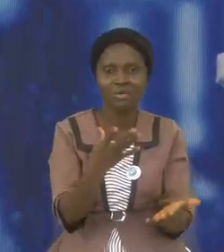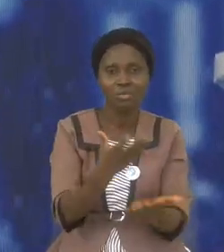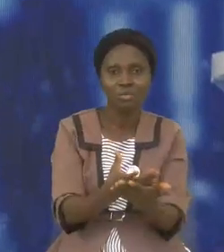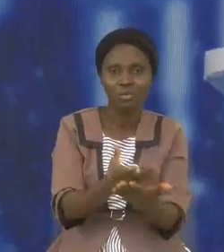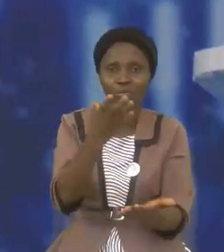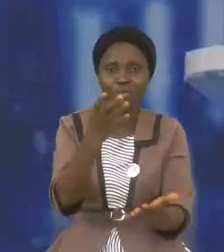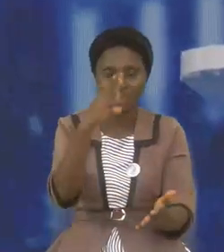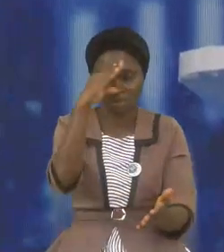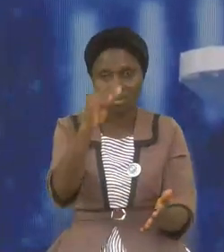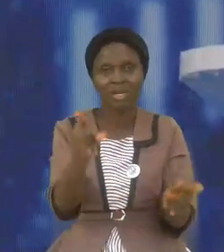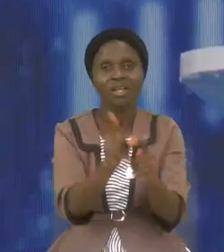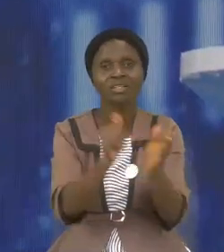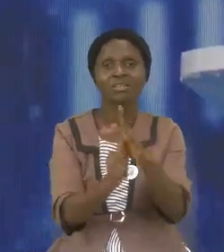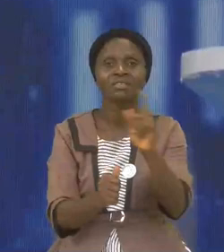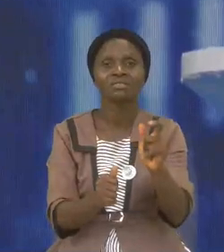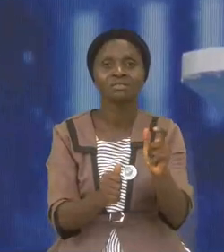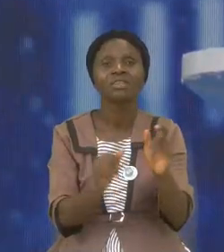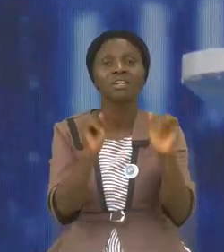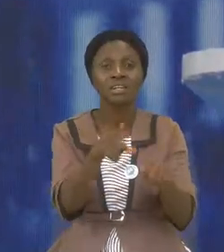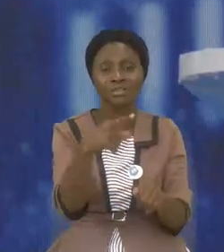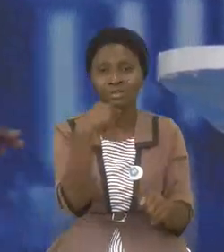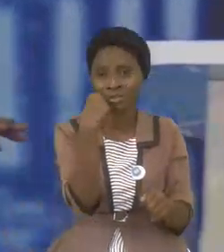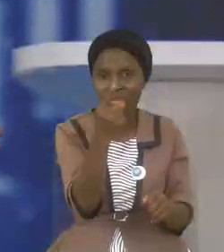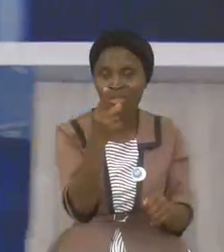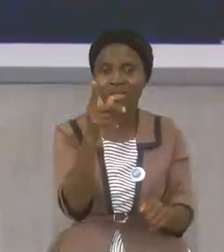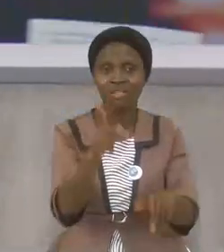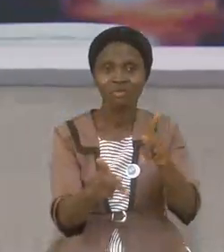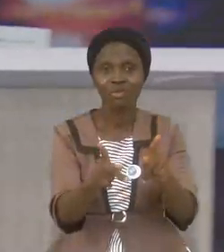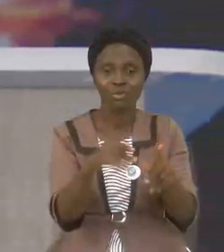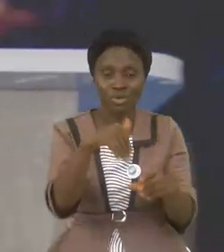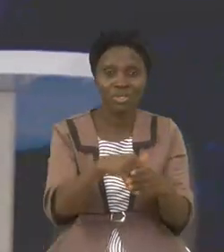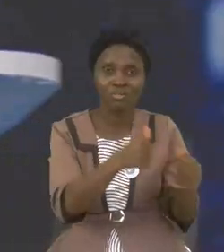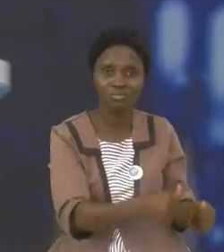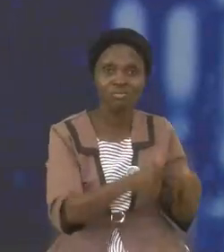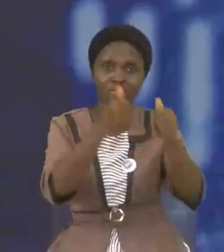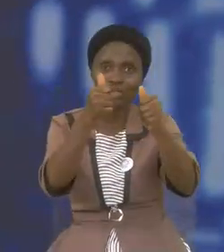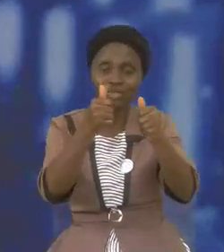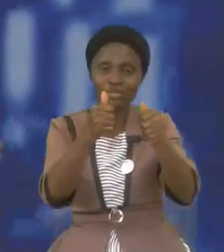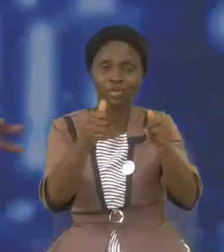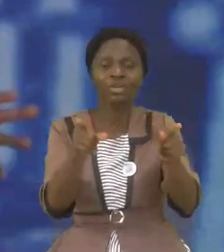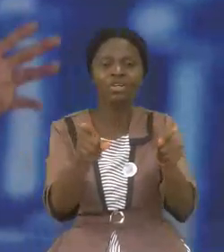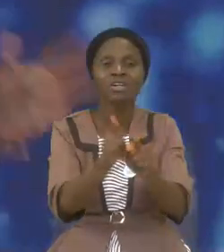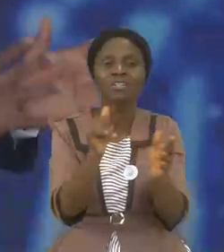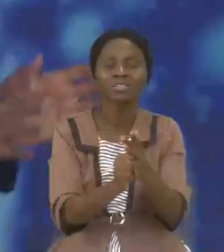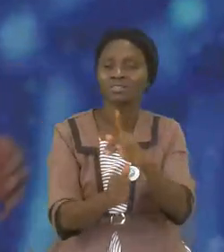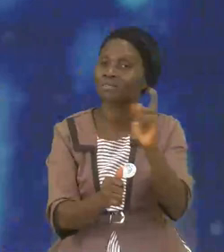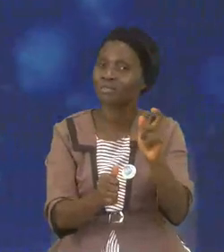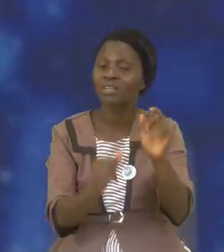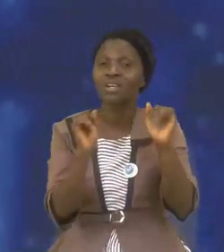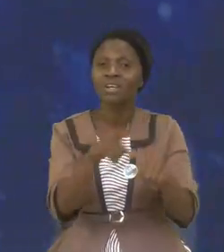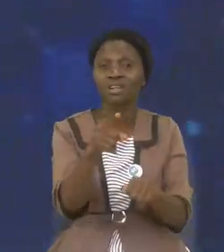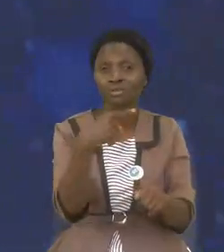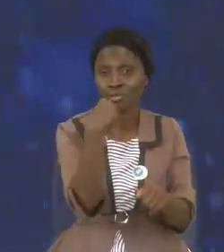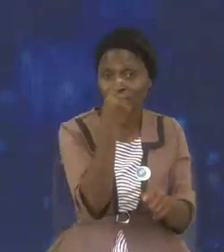Pouvons-nous dire au boursier, est-ce que tu peux dire à ceux